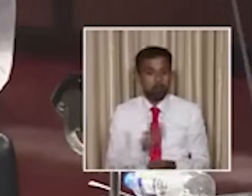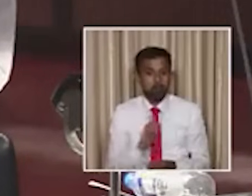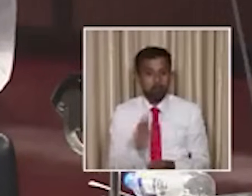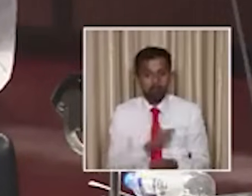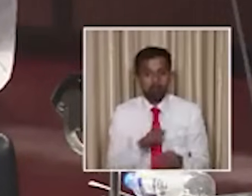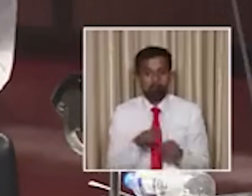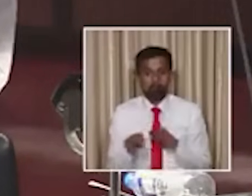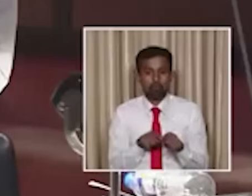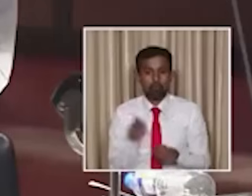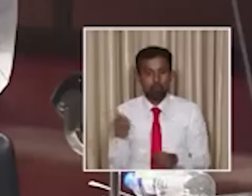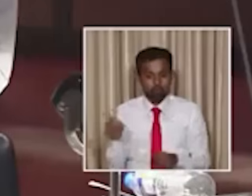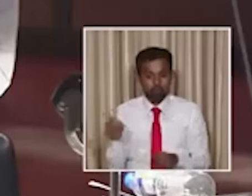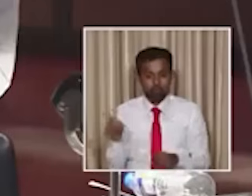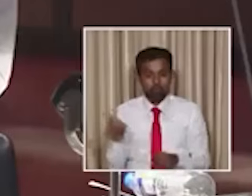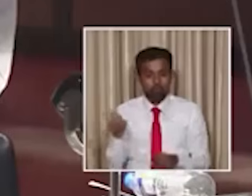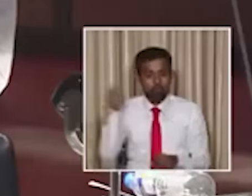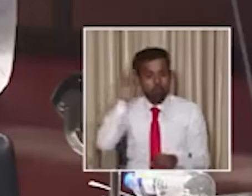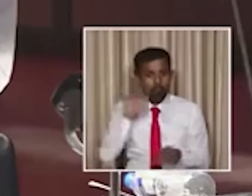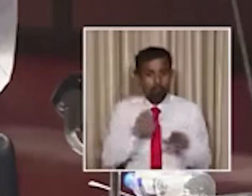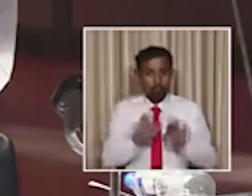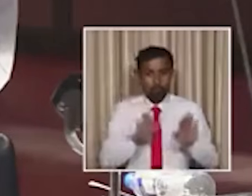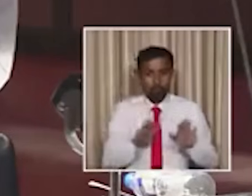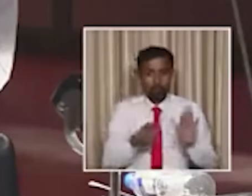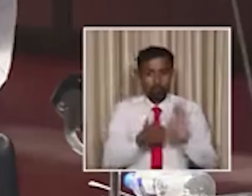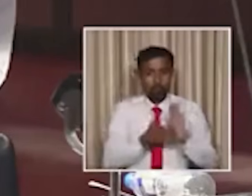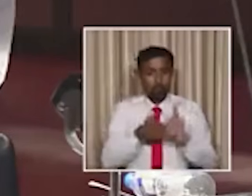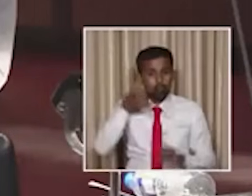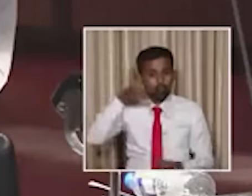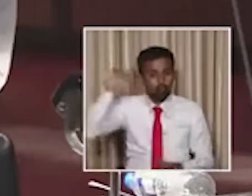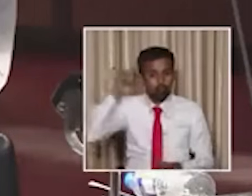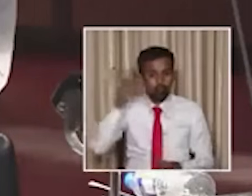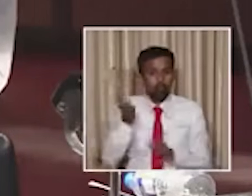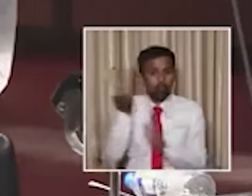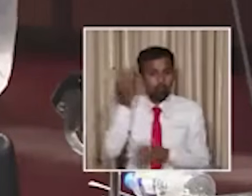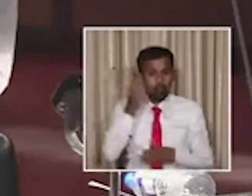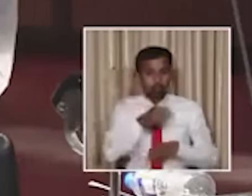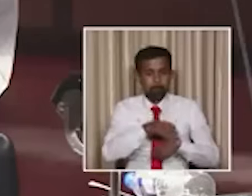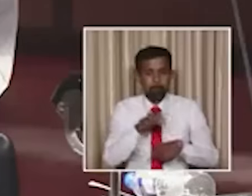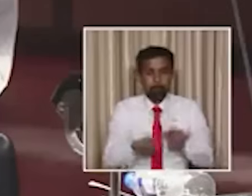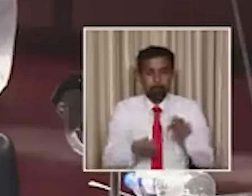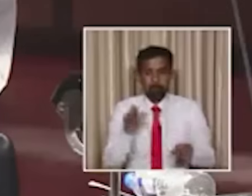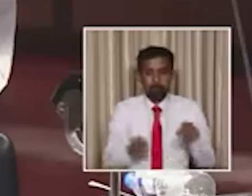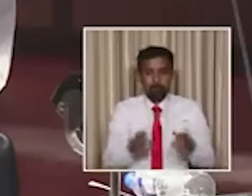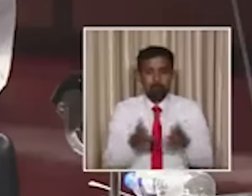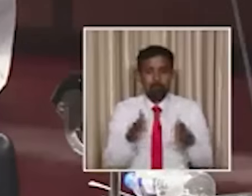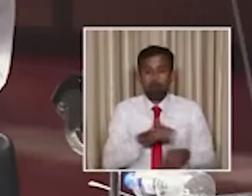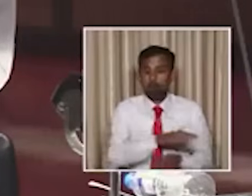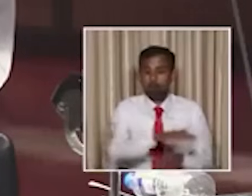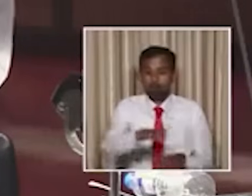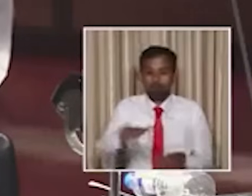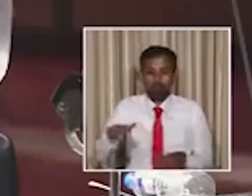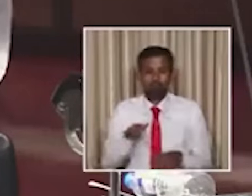முல்லைத்தீவிலே அண்மை கடந்த காலமாக எங்களுடைய மக்களுடைய காணிகளை கால்நடைகளை